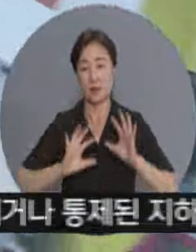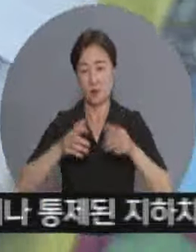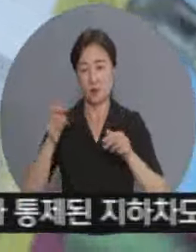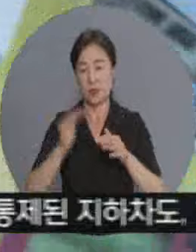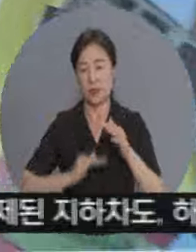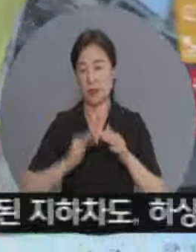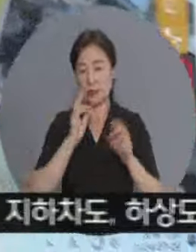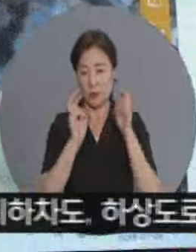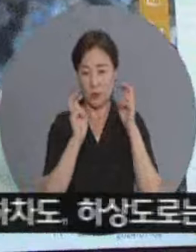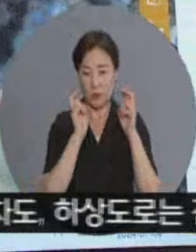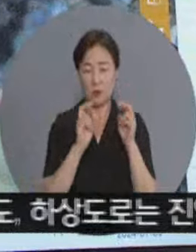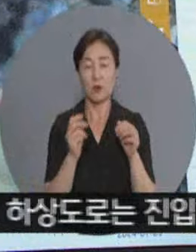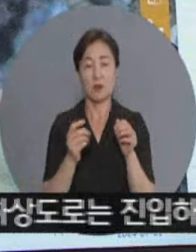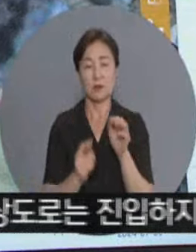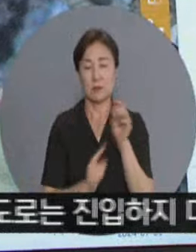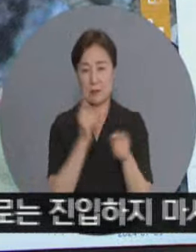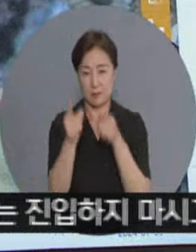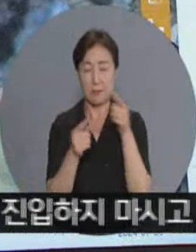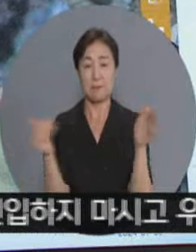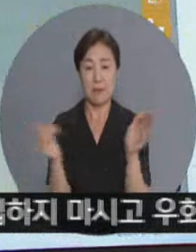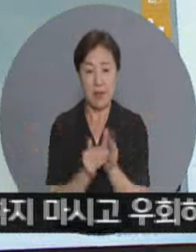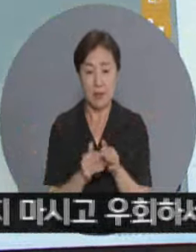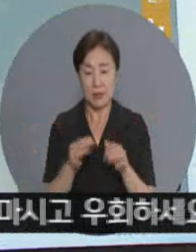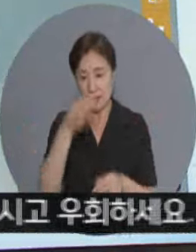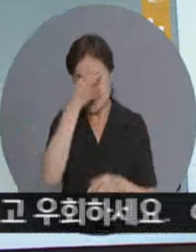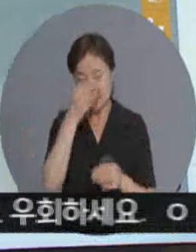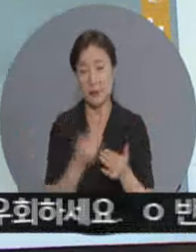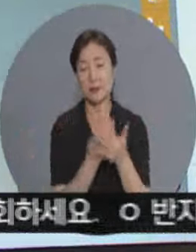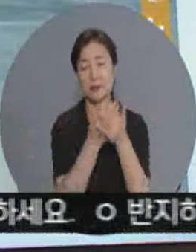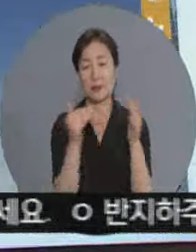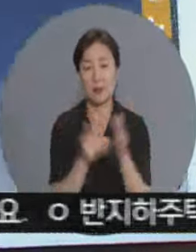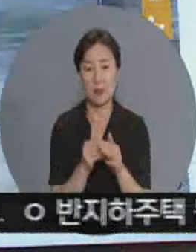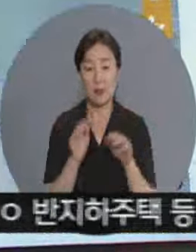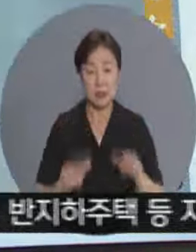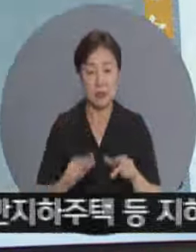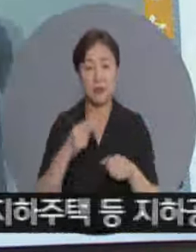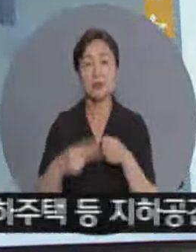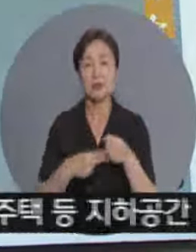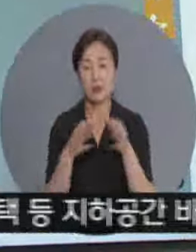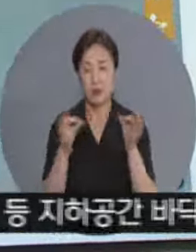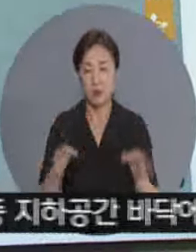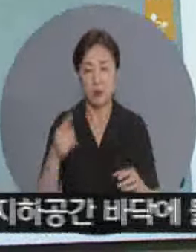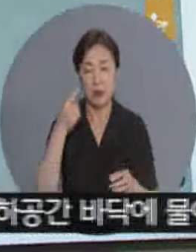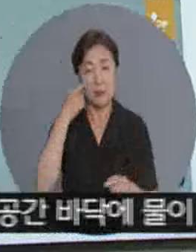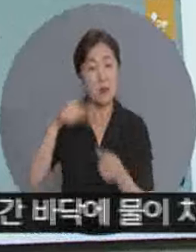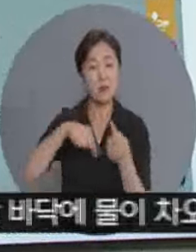시작해 지난해 고도화를 마쳤고 올해부터 2년간 실증에 들어갑니다.